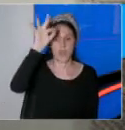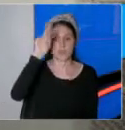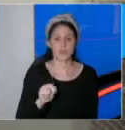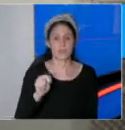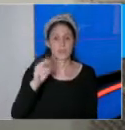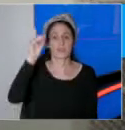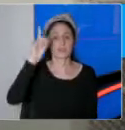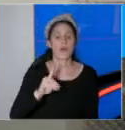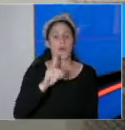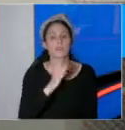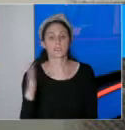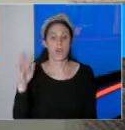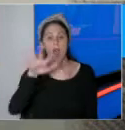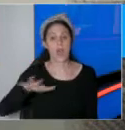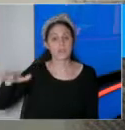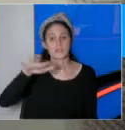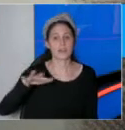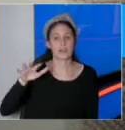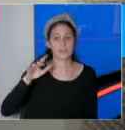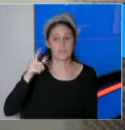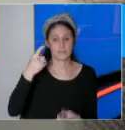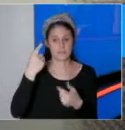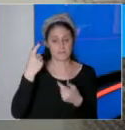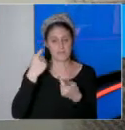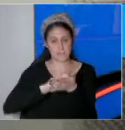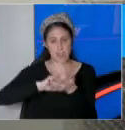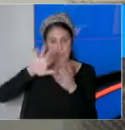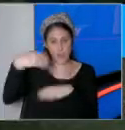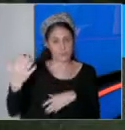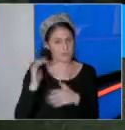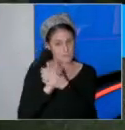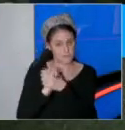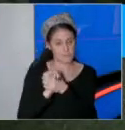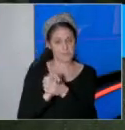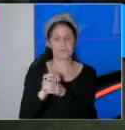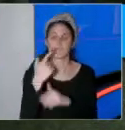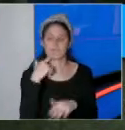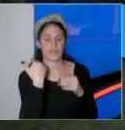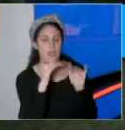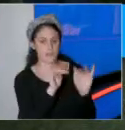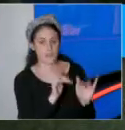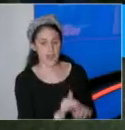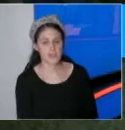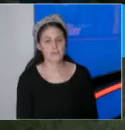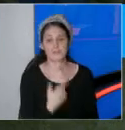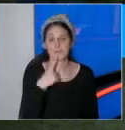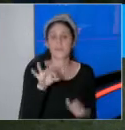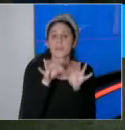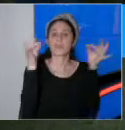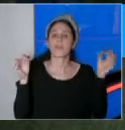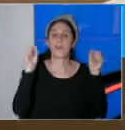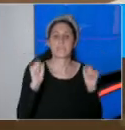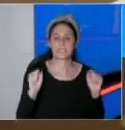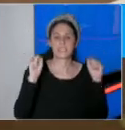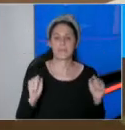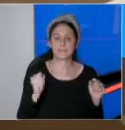ודרום מזרח אסיה במשרד החוץ, שלום. שלום וברכה. טוב, אז בואו נתחיל מהבסיס. מה אנחנו, קודם כל, אתה יודע מה, בוא נתחיל מהבסיס של